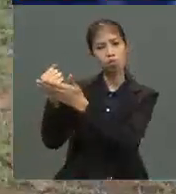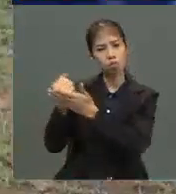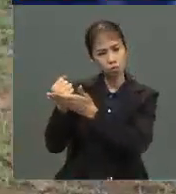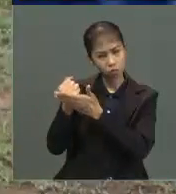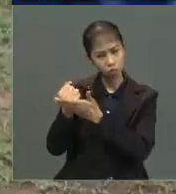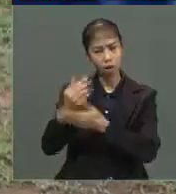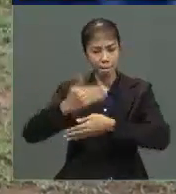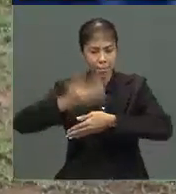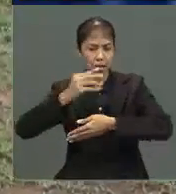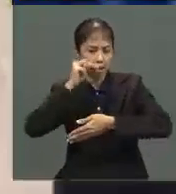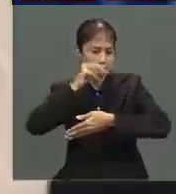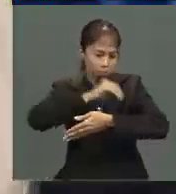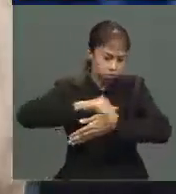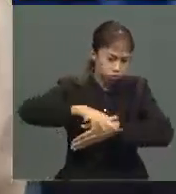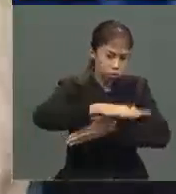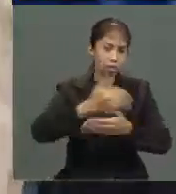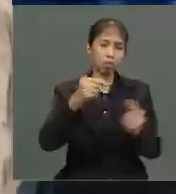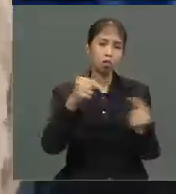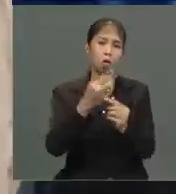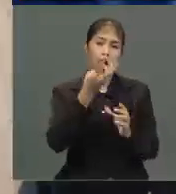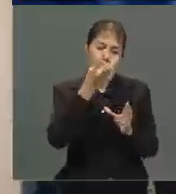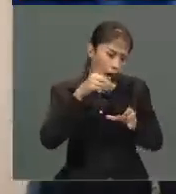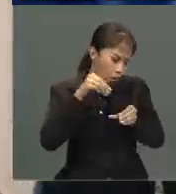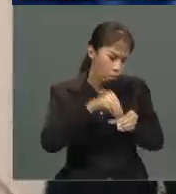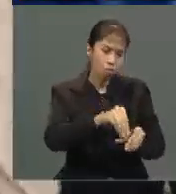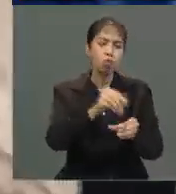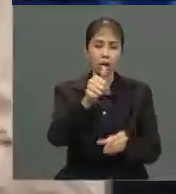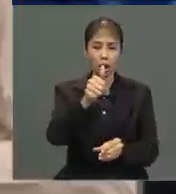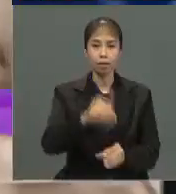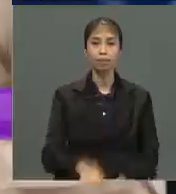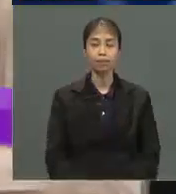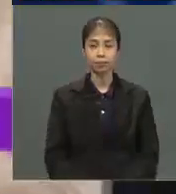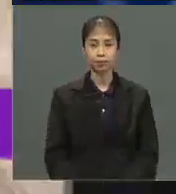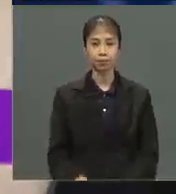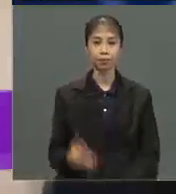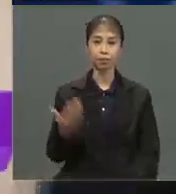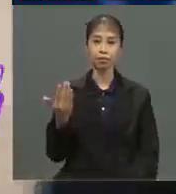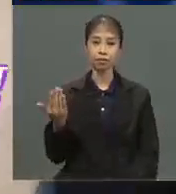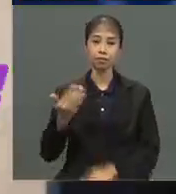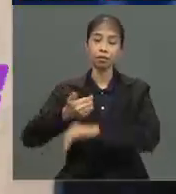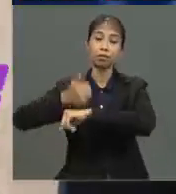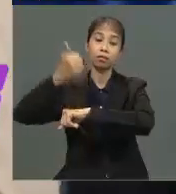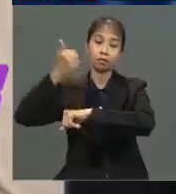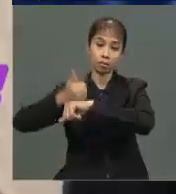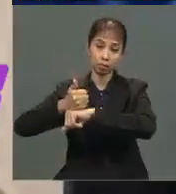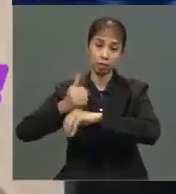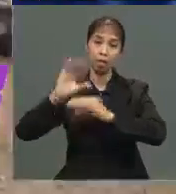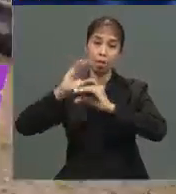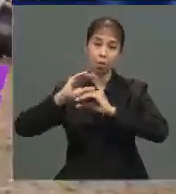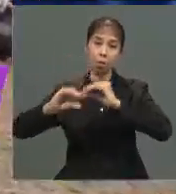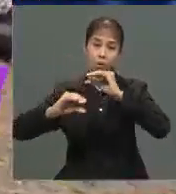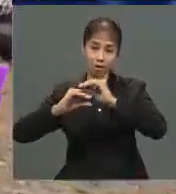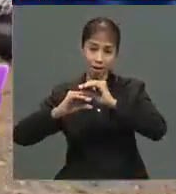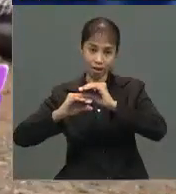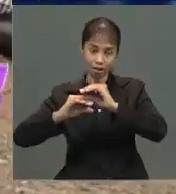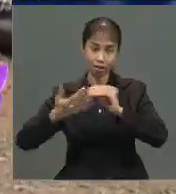คลองชลประทานให้เกษตรกรได้ทำนากันนะคะด้านนายสุรินทร์ทรัพย์สกุลผู้อำนวยการโครงการส่งน้ำและบำรุงรักษ